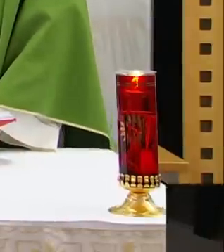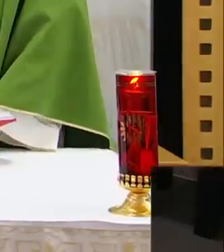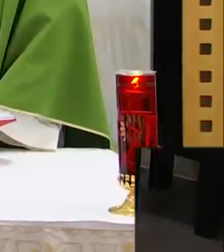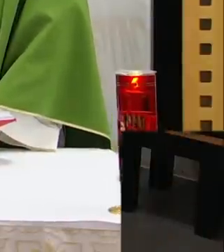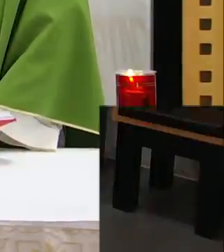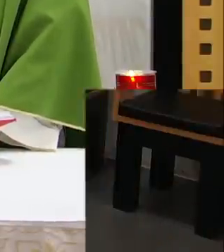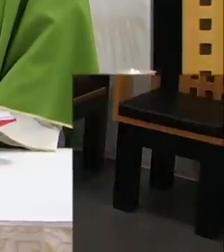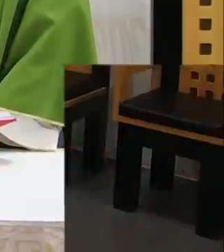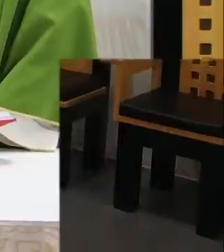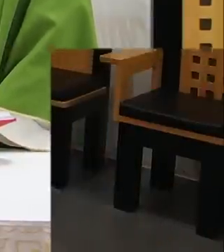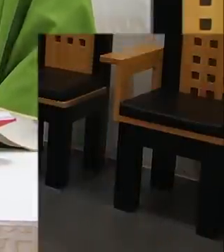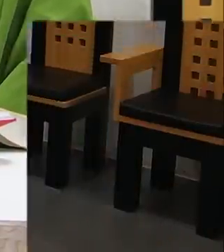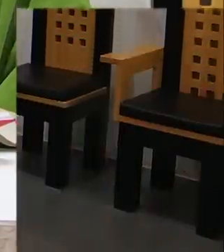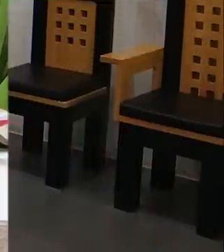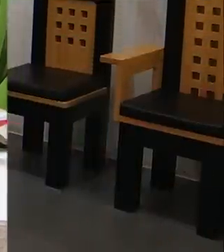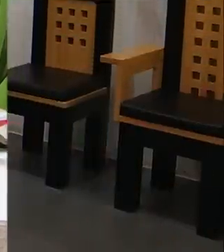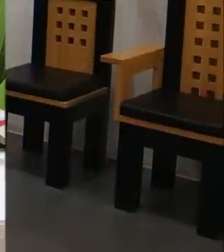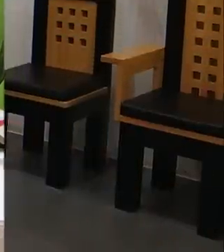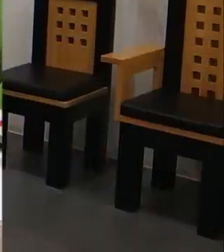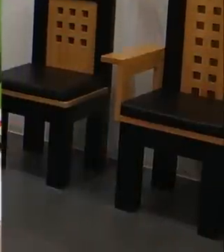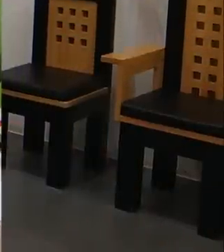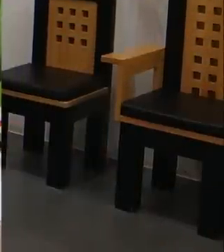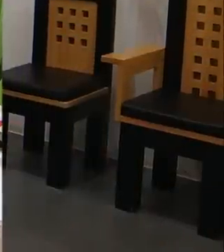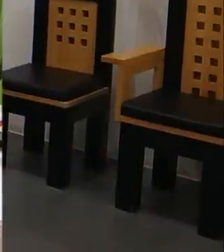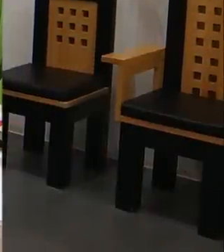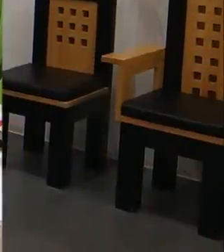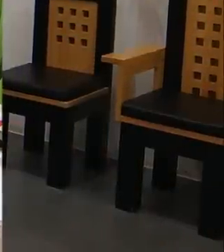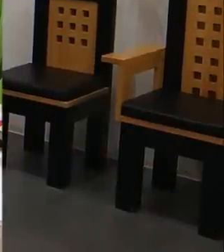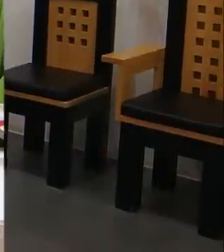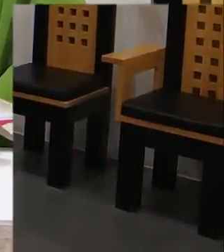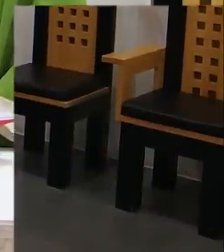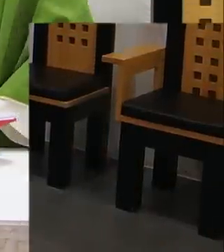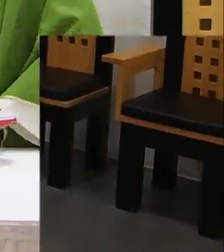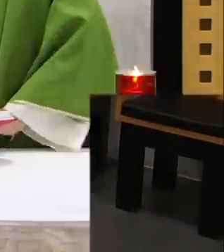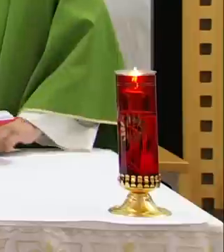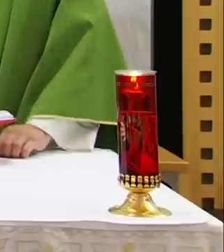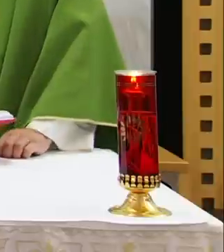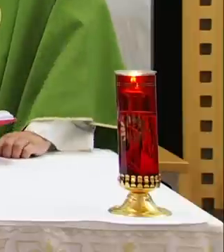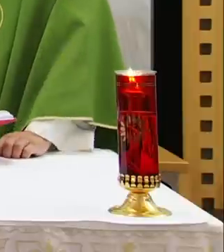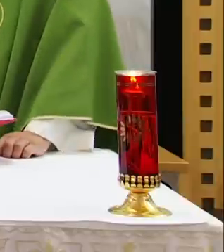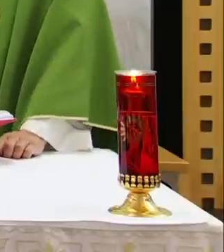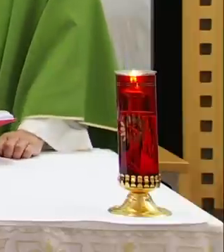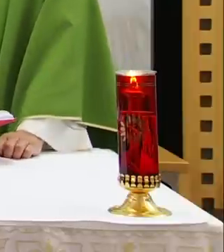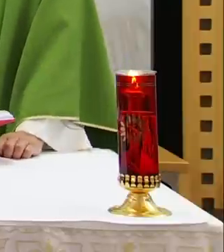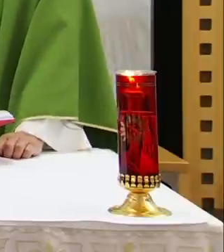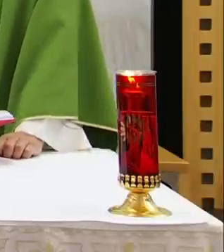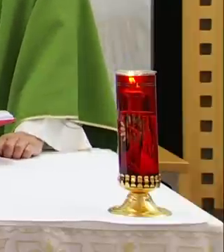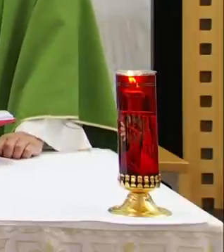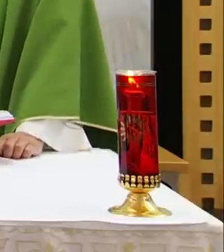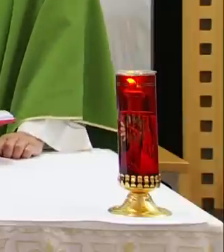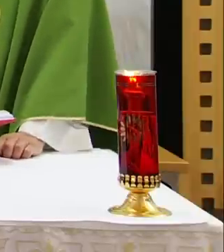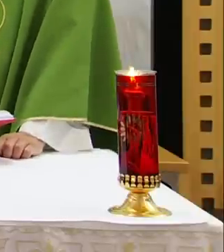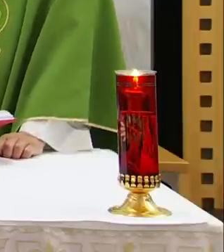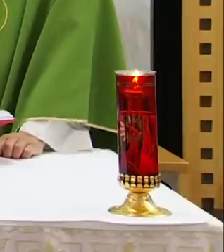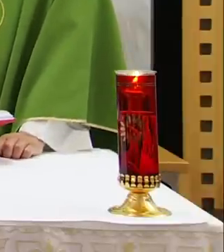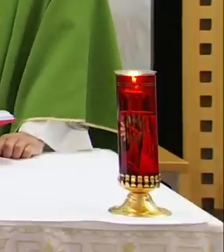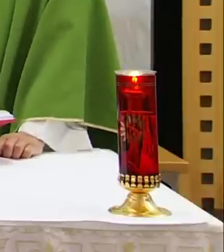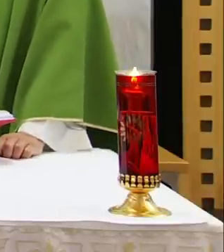Isem tal-Missir u tal-Iben u tal-Ispirtu Santu. Il-paċi ma'kom.